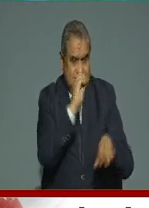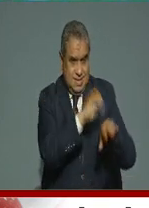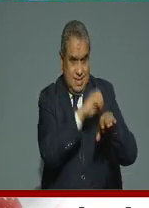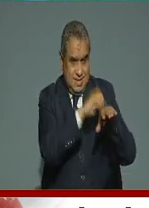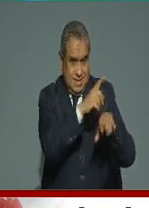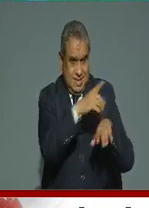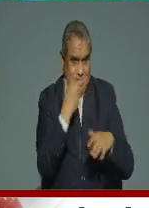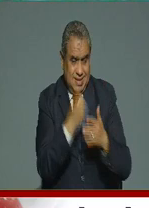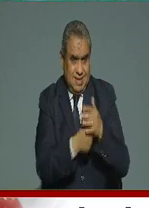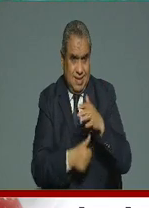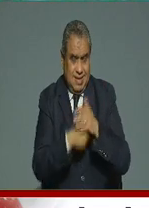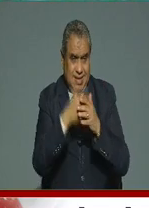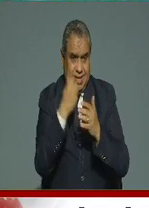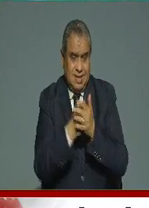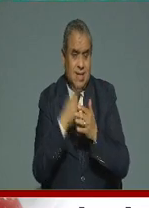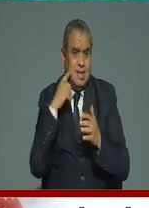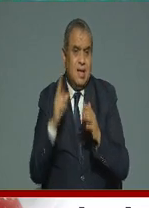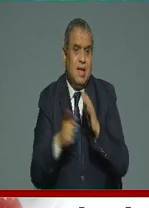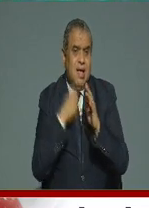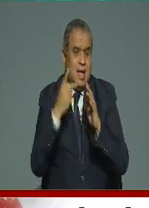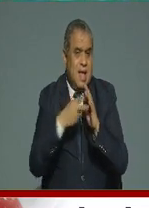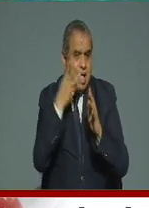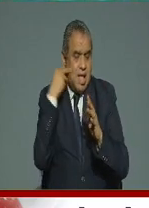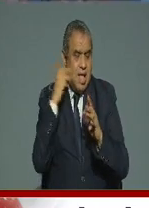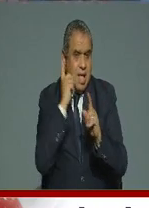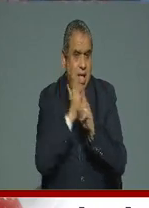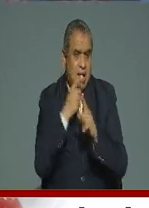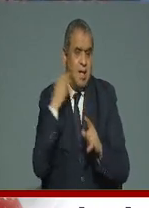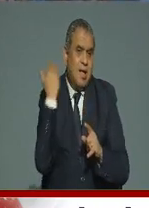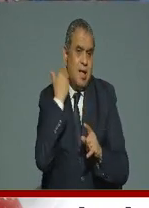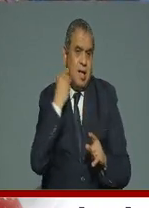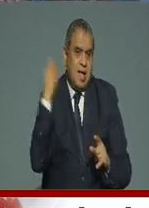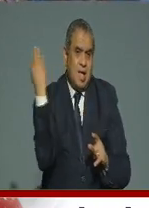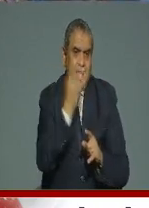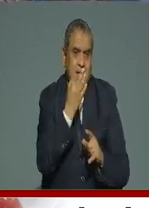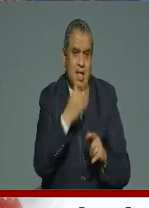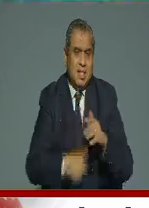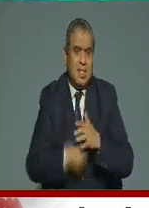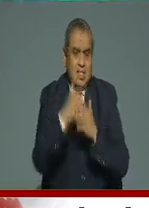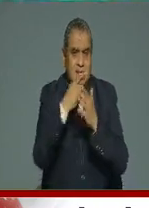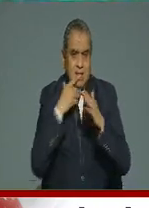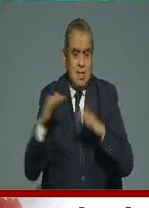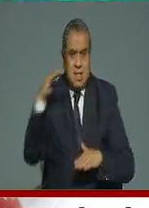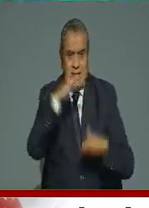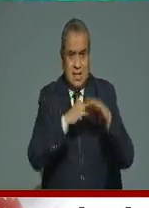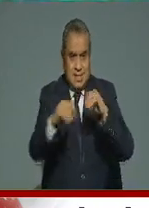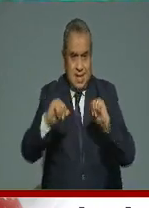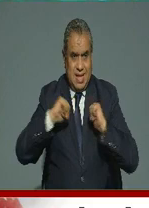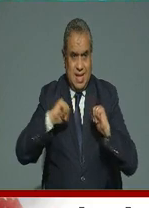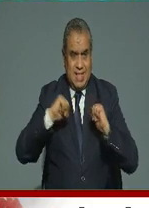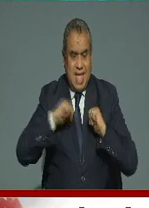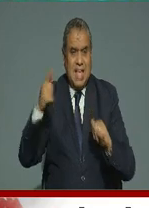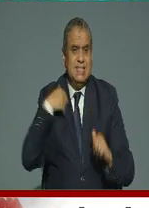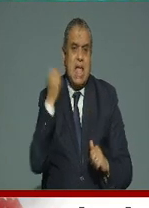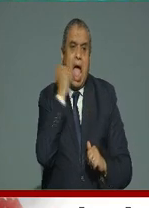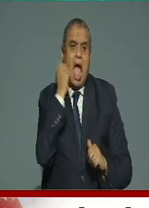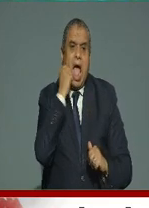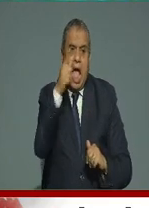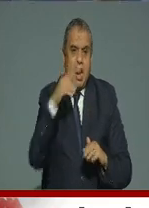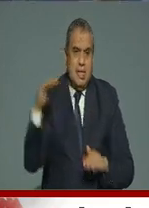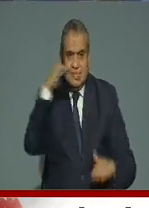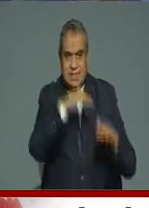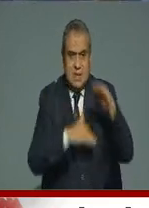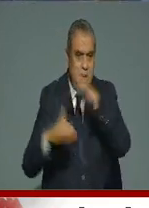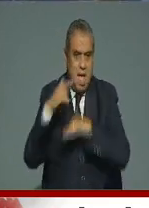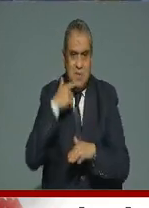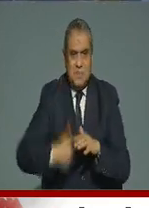اللي انا طلبت في النسخه الثالثه قادرون باختلاف ان انا العب سباحه في النادي الاهلي، وبقيت سباح في النادي الاهلي.